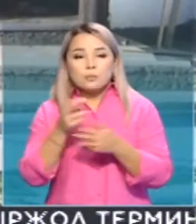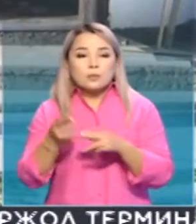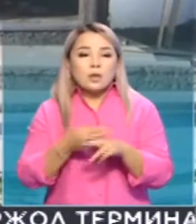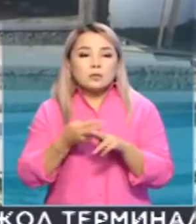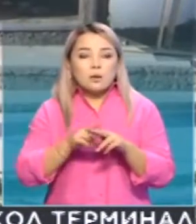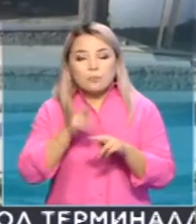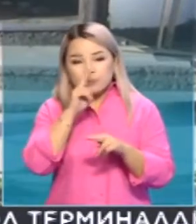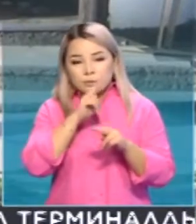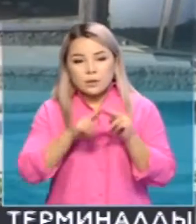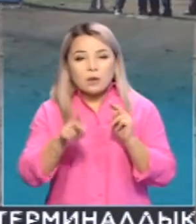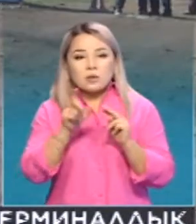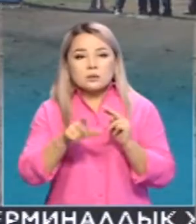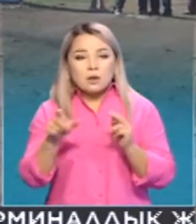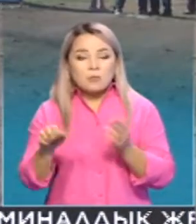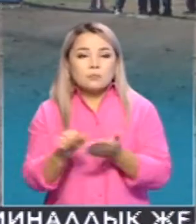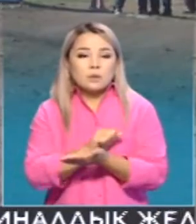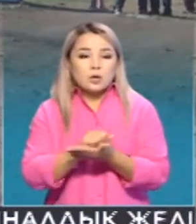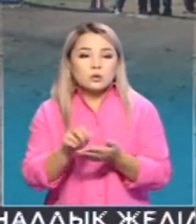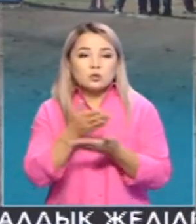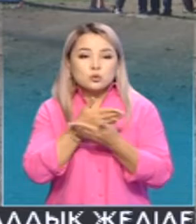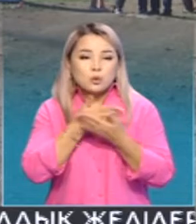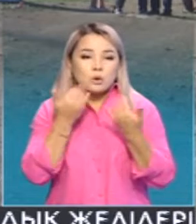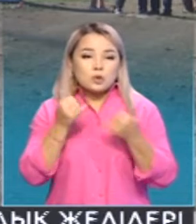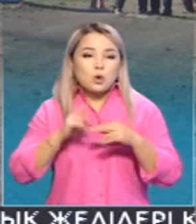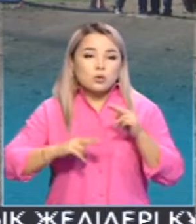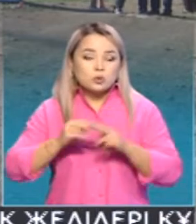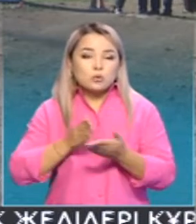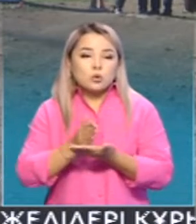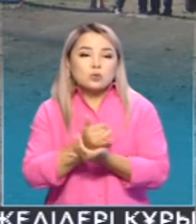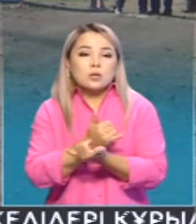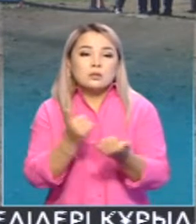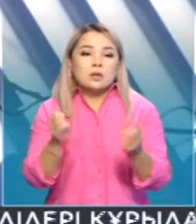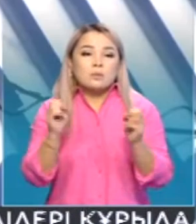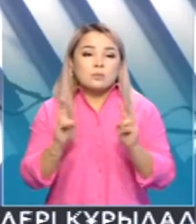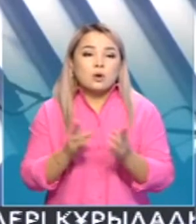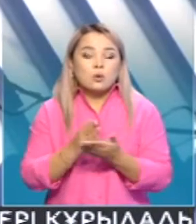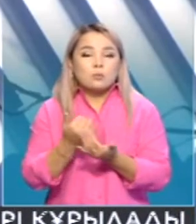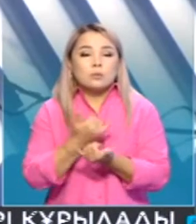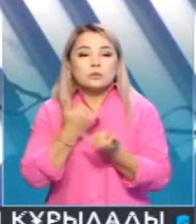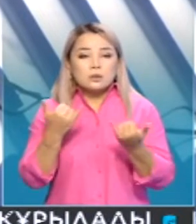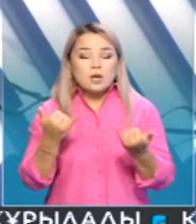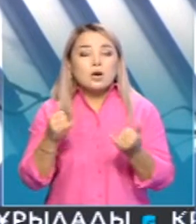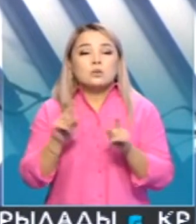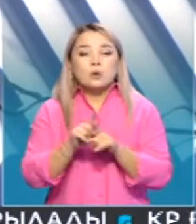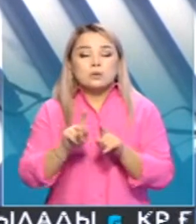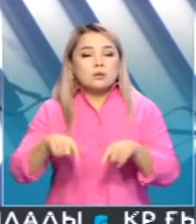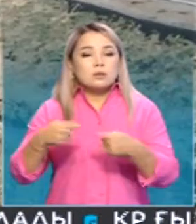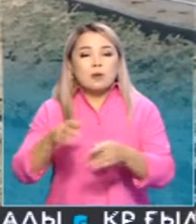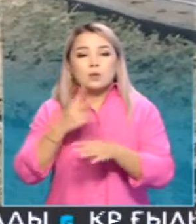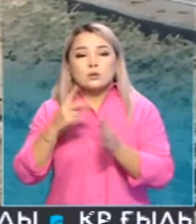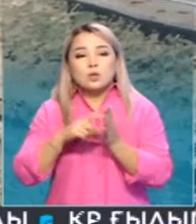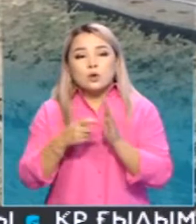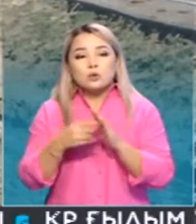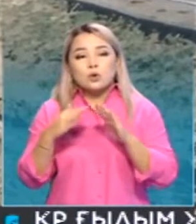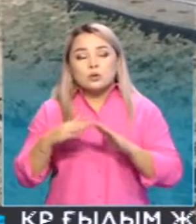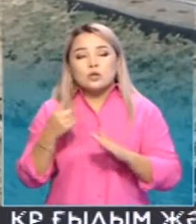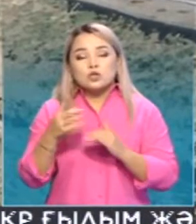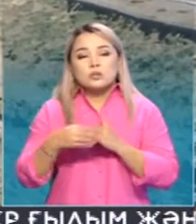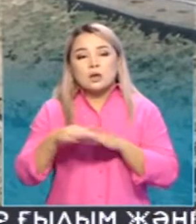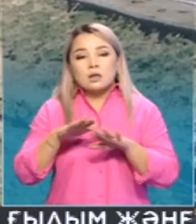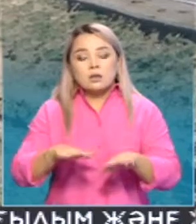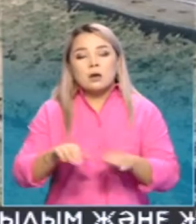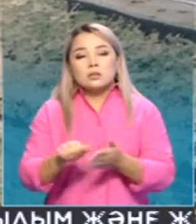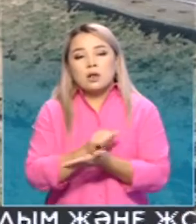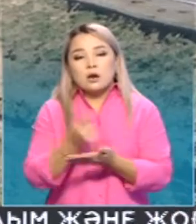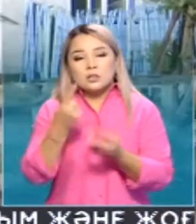жоғалтып тастапты. Құрылыс бөлімінің қызметкерлері тұрғын үй коммуналдық шаруашылық бөліміне тапсырмаған. Оның үстіне екі пәтерлі үйге бір жер актісі, бір